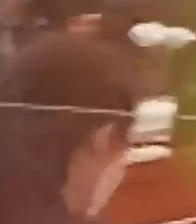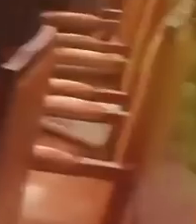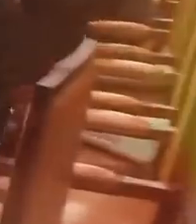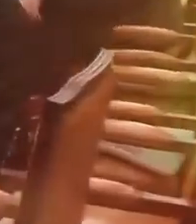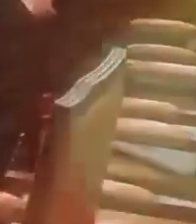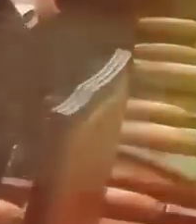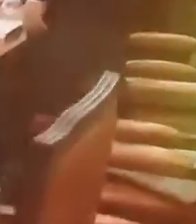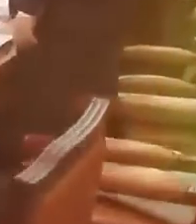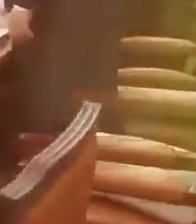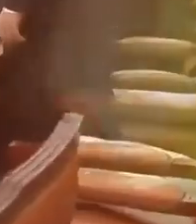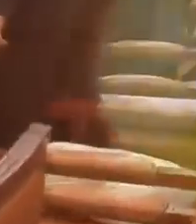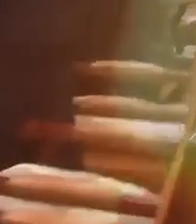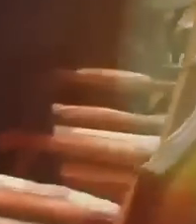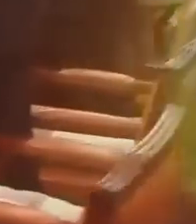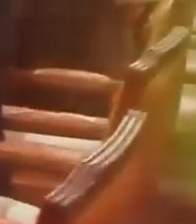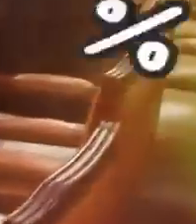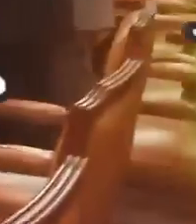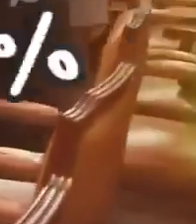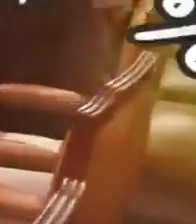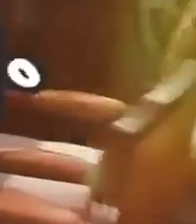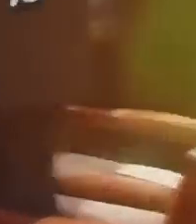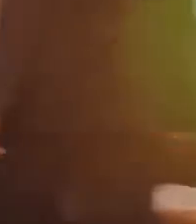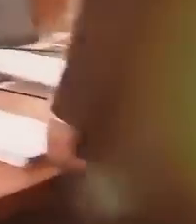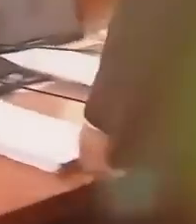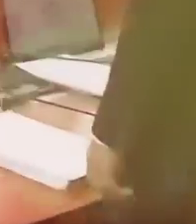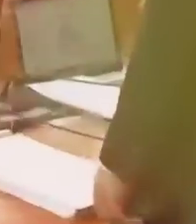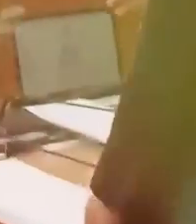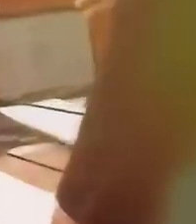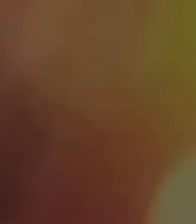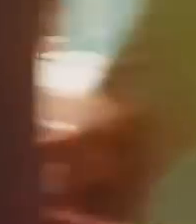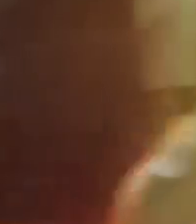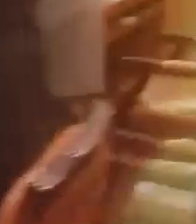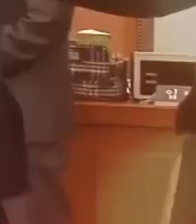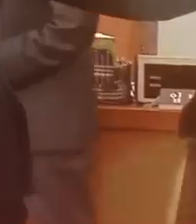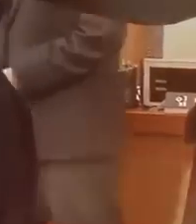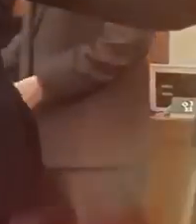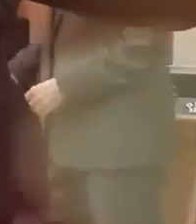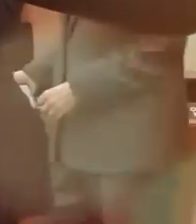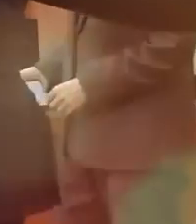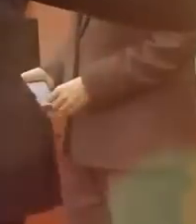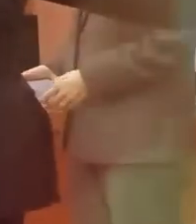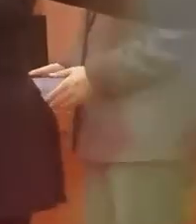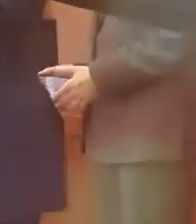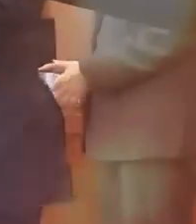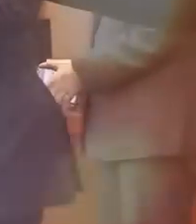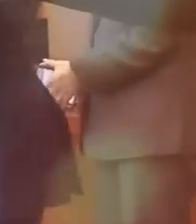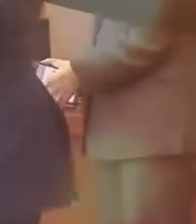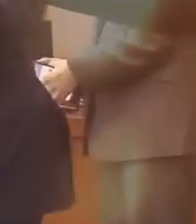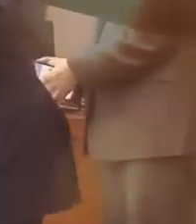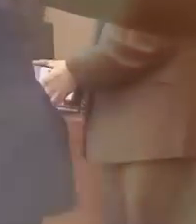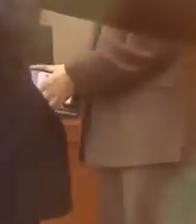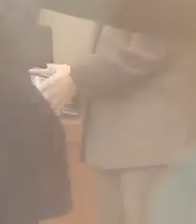집이야? 너 말도 잡아, 그죠? 끝나고 말도 못해! 지금 누가 어디가 있어?